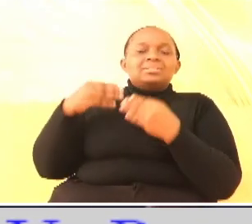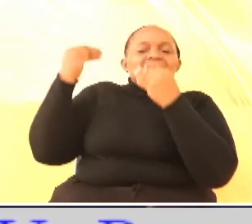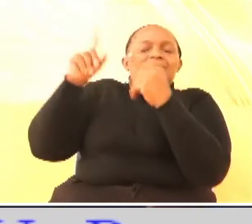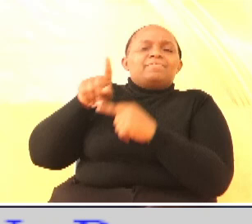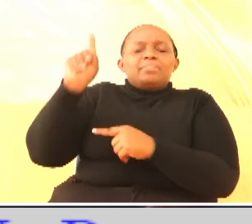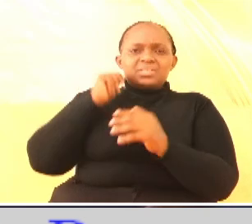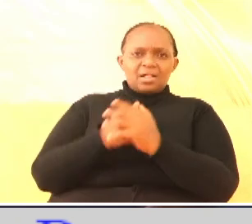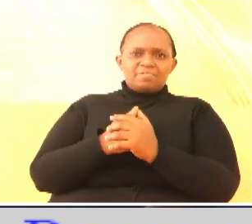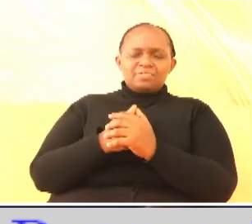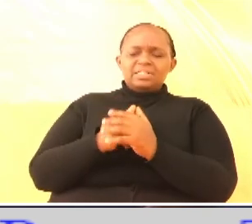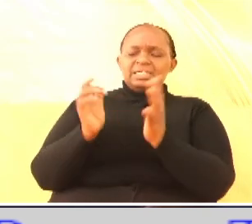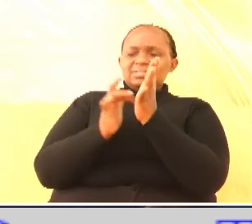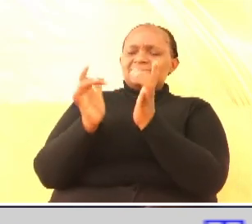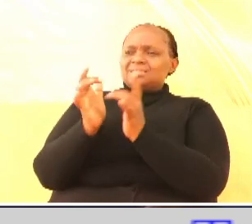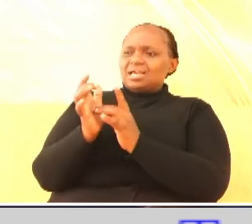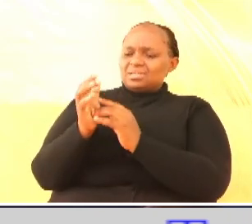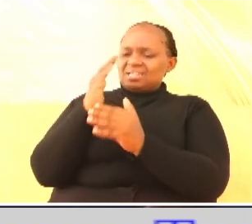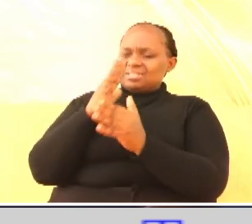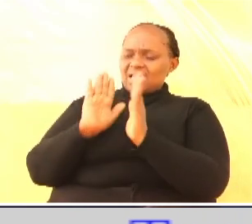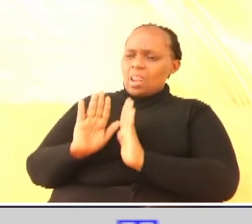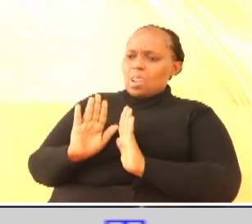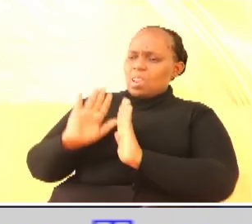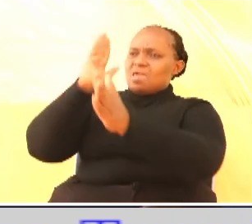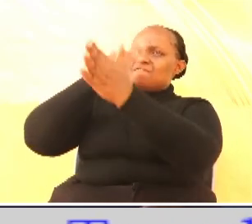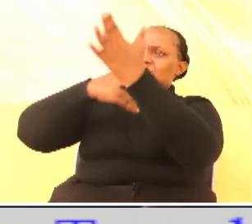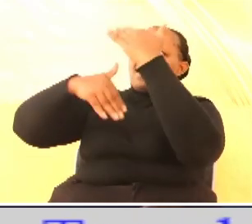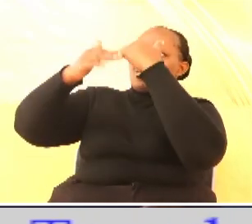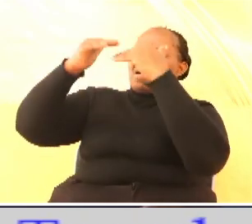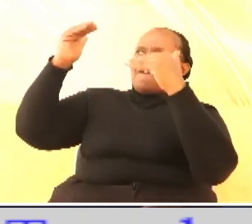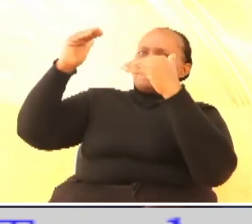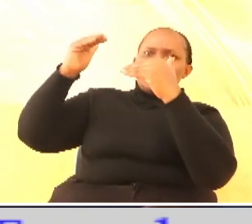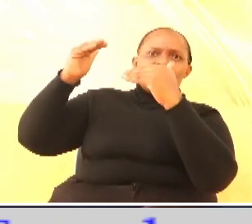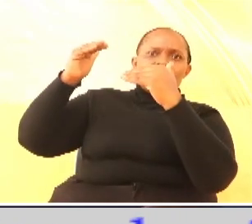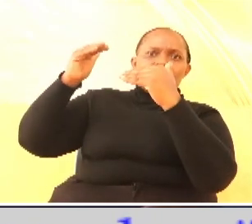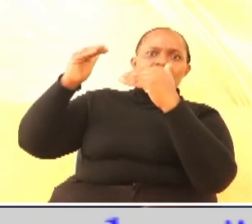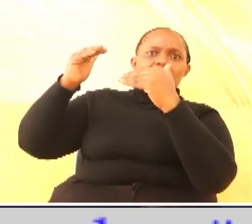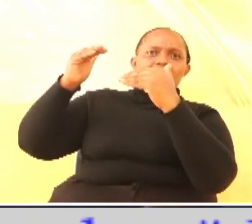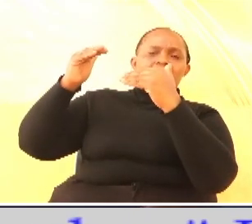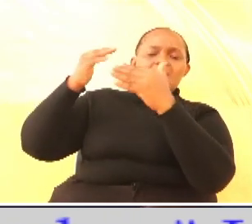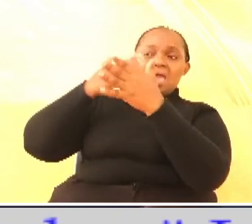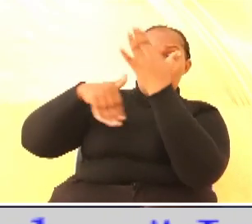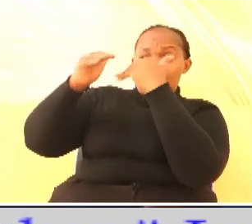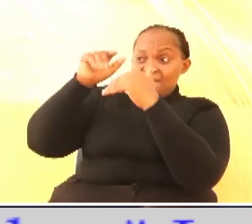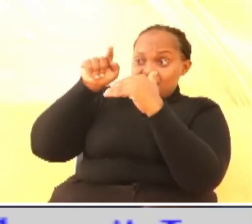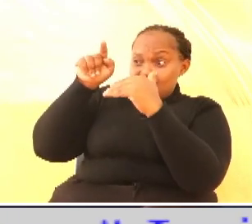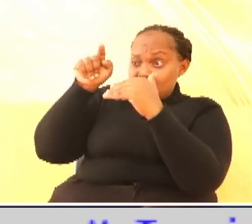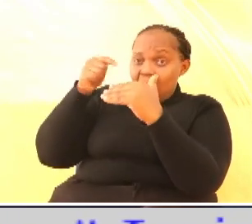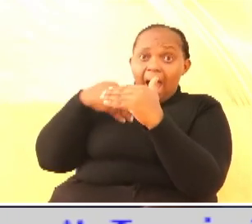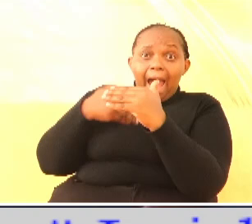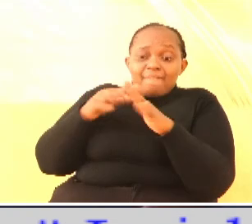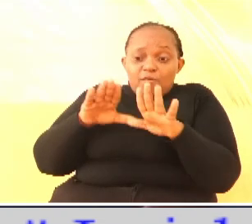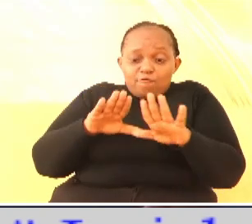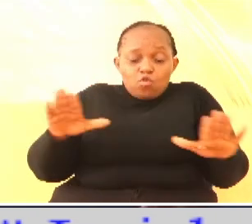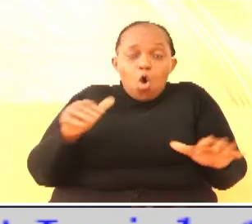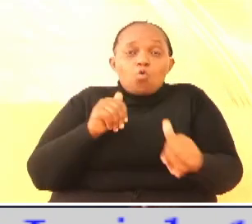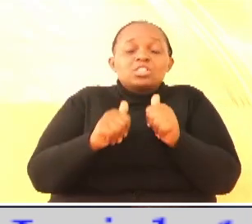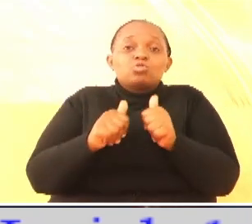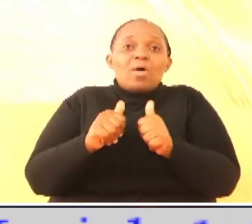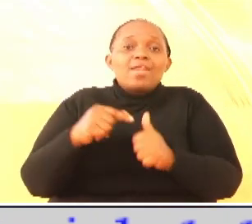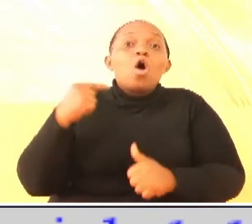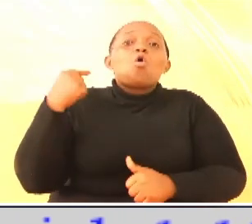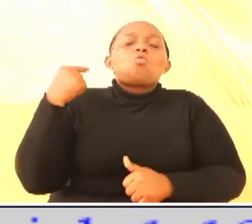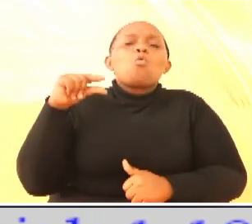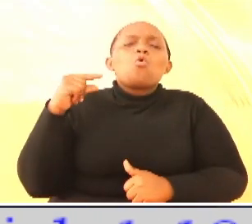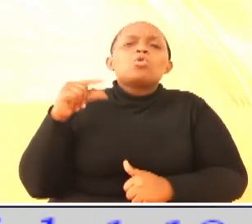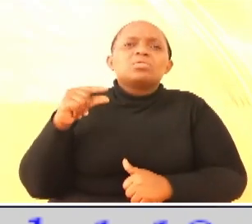Mahali pazuri ambao Bible inasema huku chini ni dhahabu, huku kwa wall kama chini ni